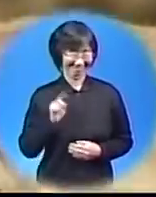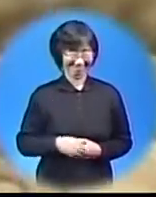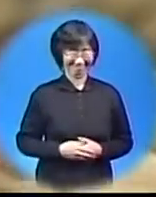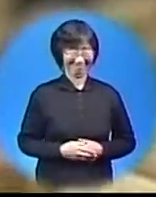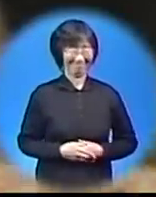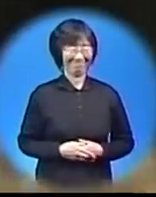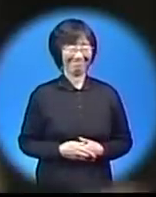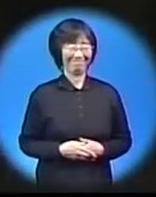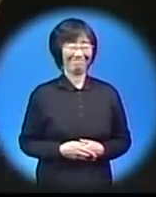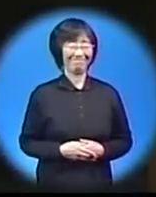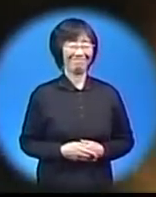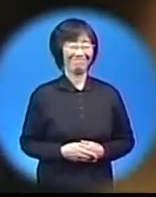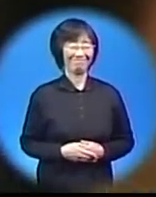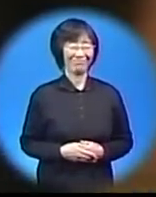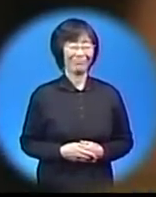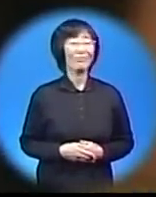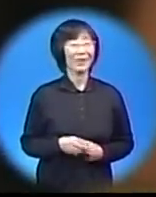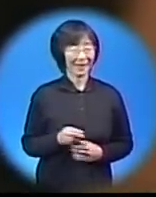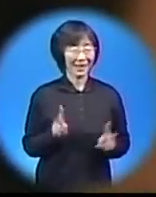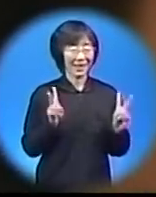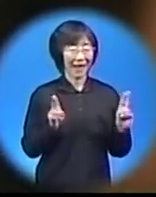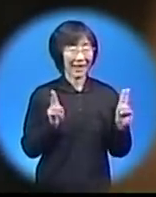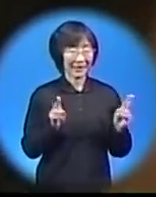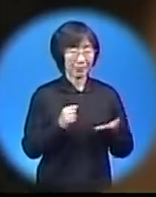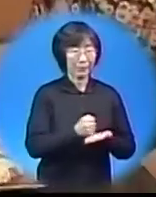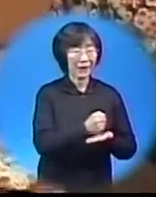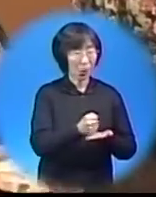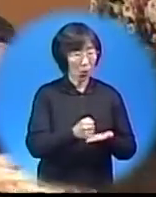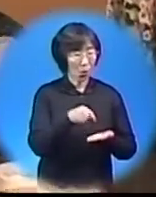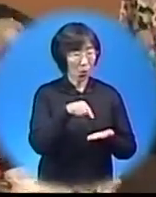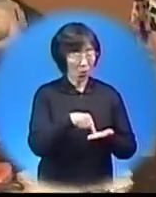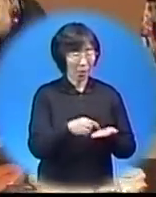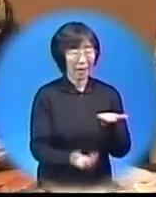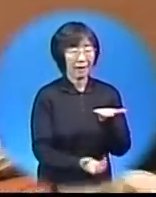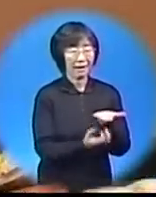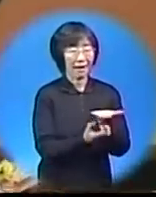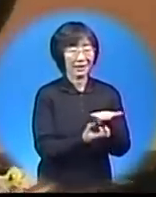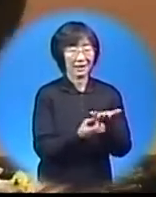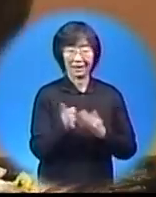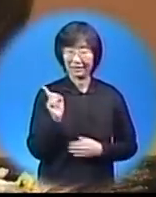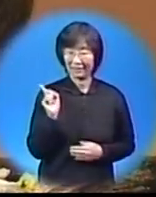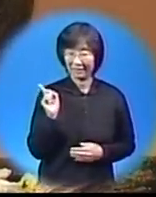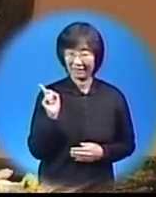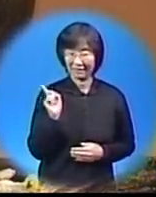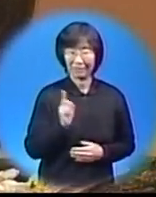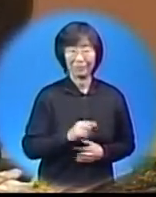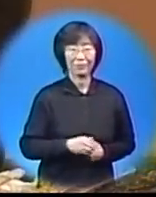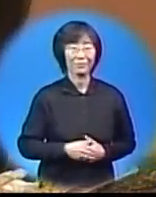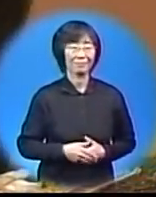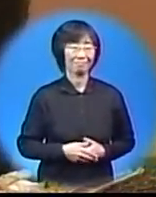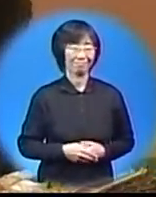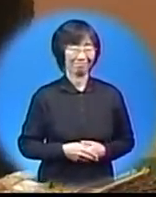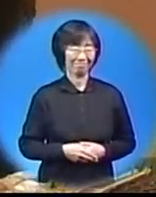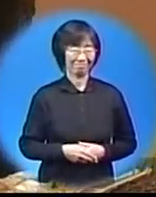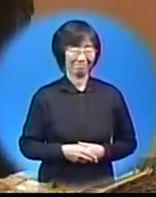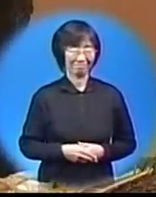じゃあこのカニ味噌をつけた焼きガニをいただきたいと思います。